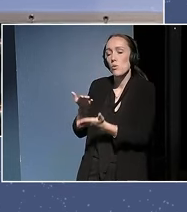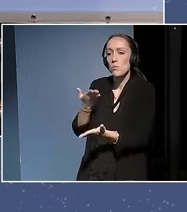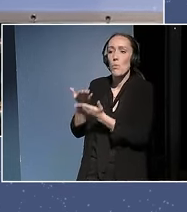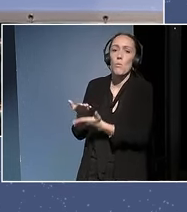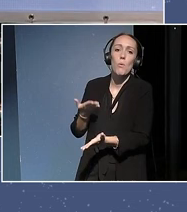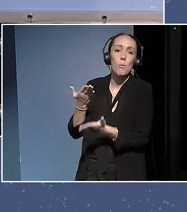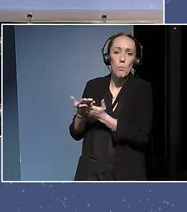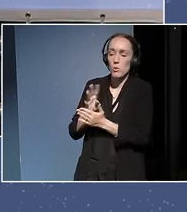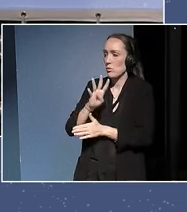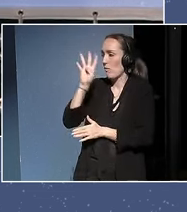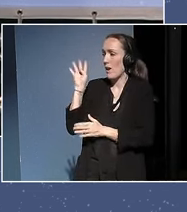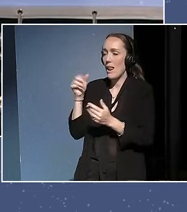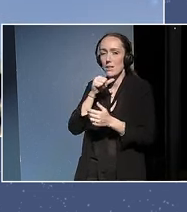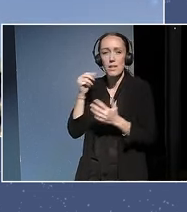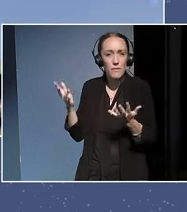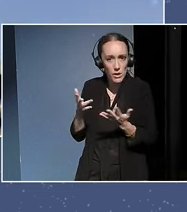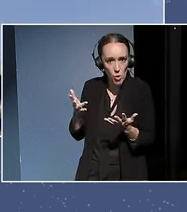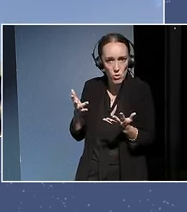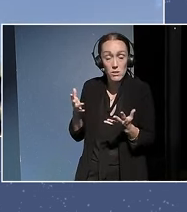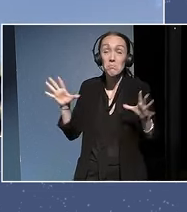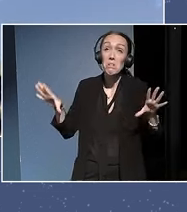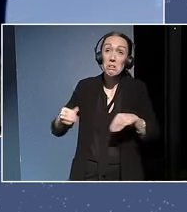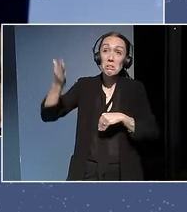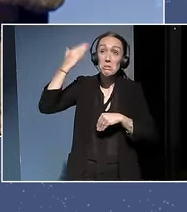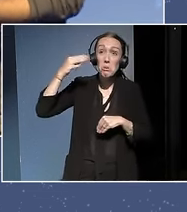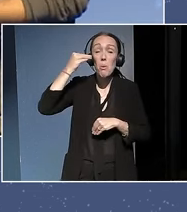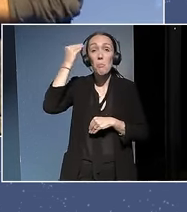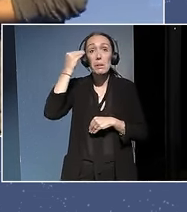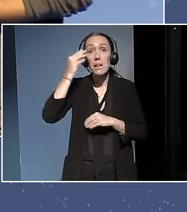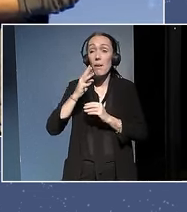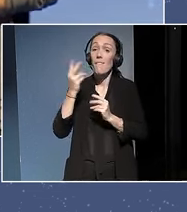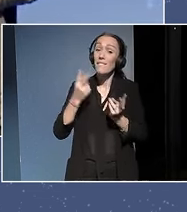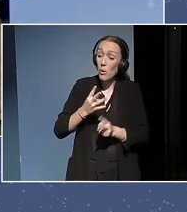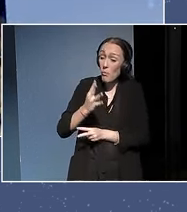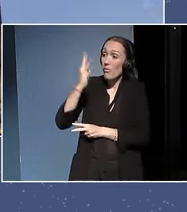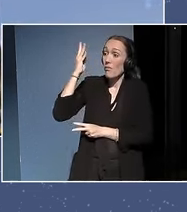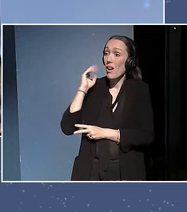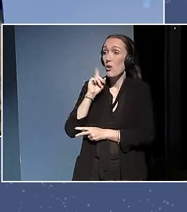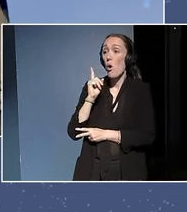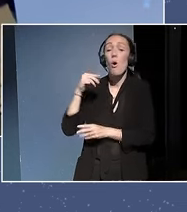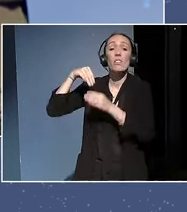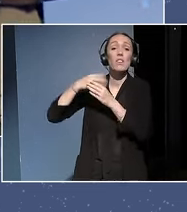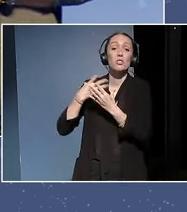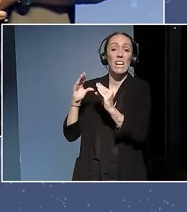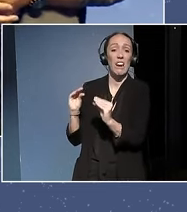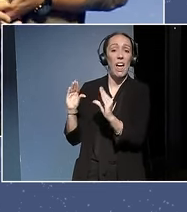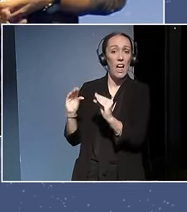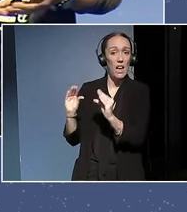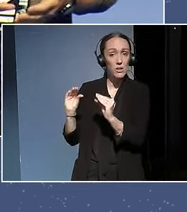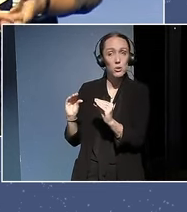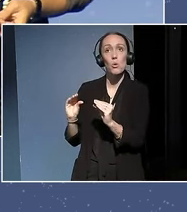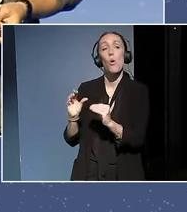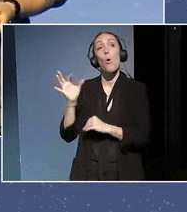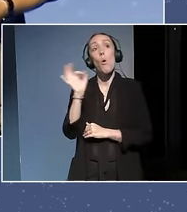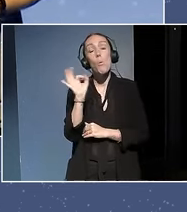addirittura si è pensato che all'inizio non fosse una vela ma un deposito di grasso oppure un qualcosa potesse essere utilizzato